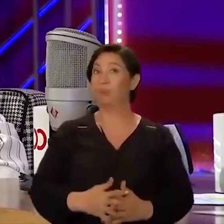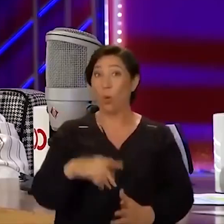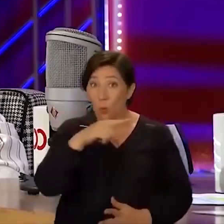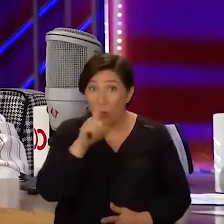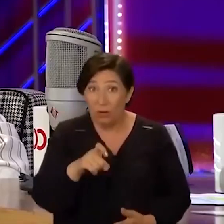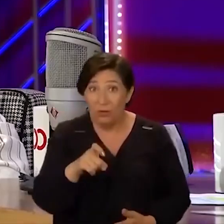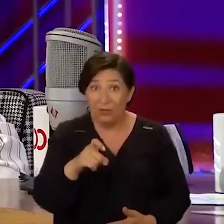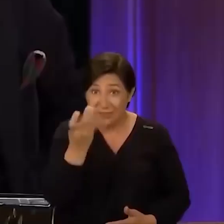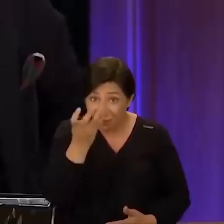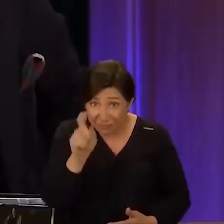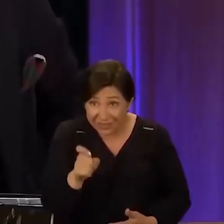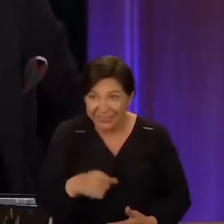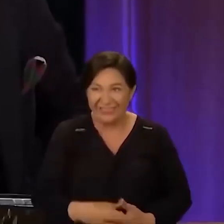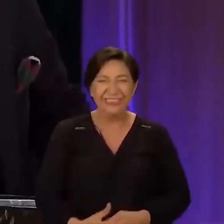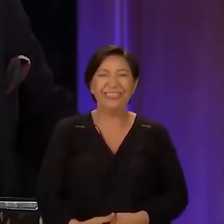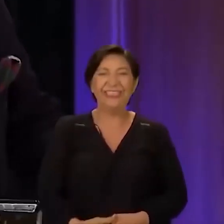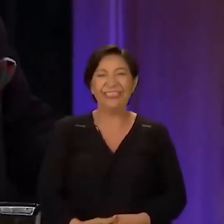o mu